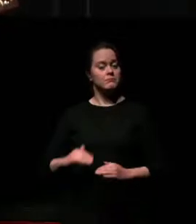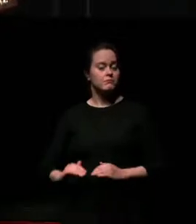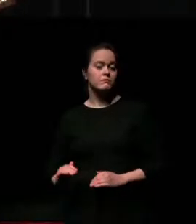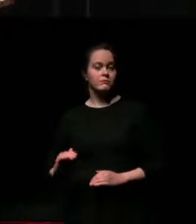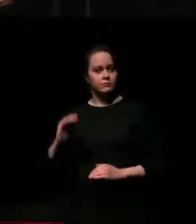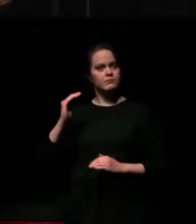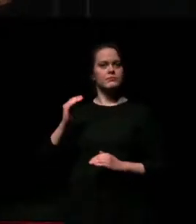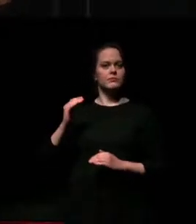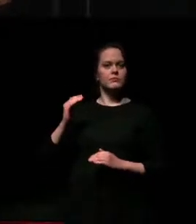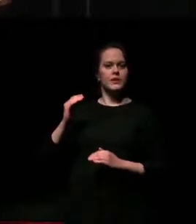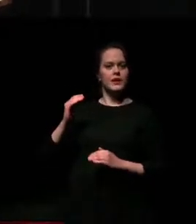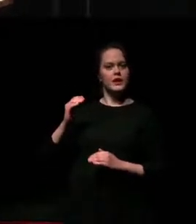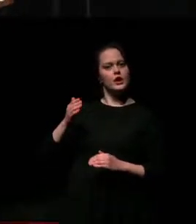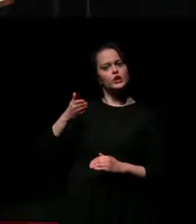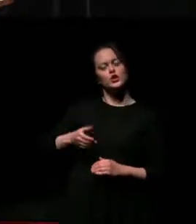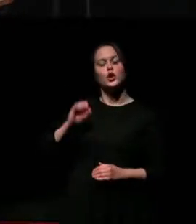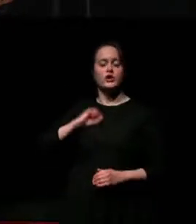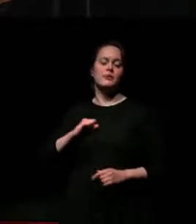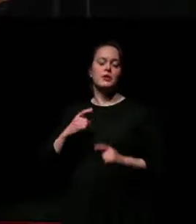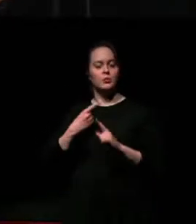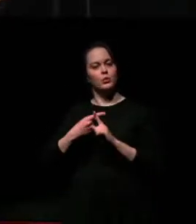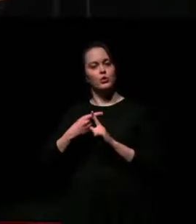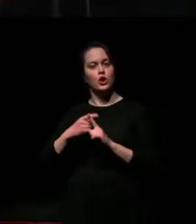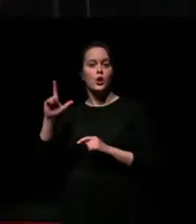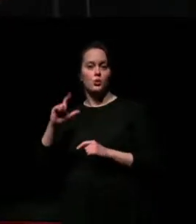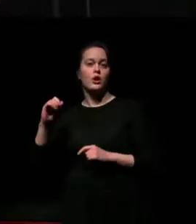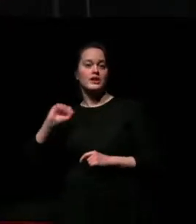og lulesamisk område.